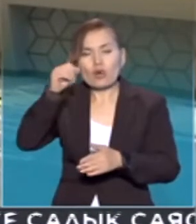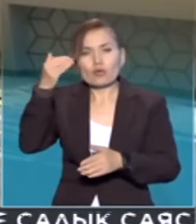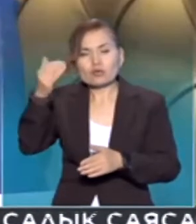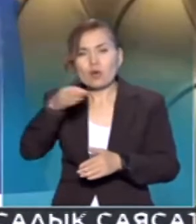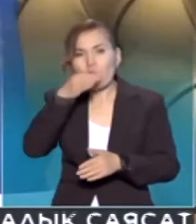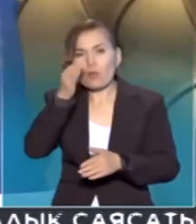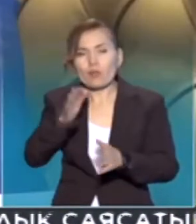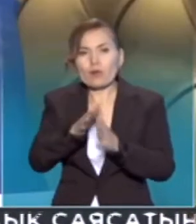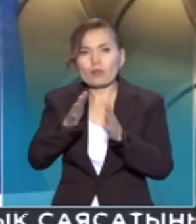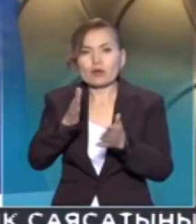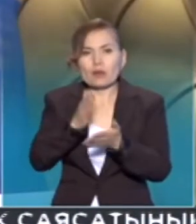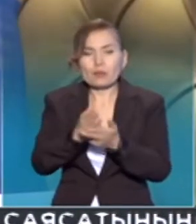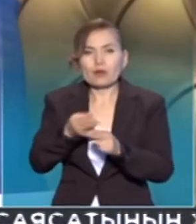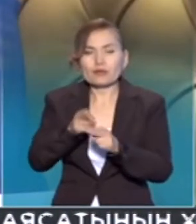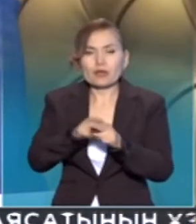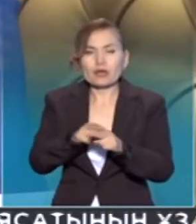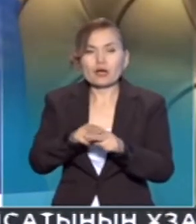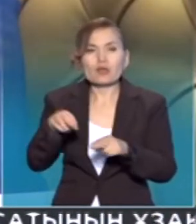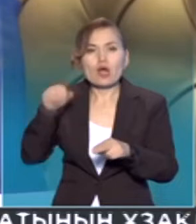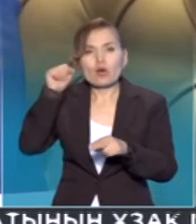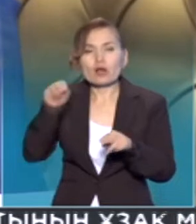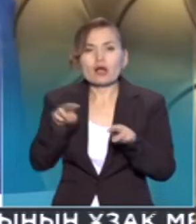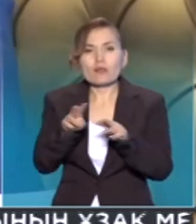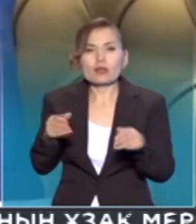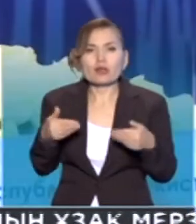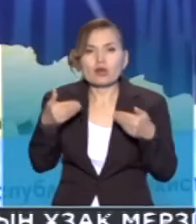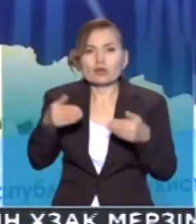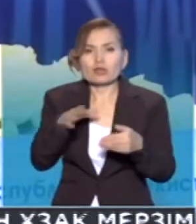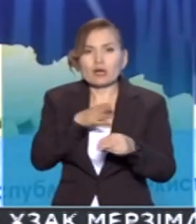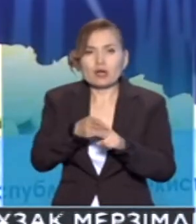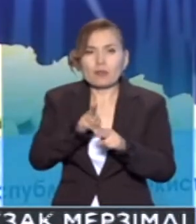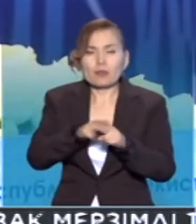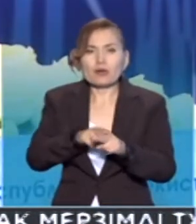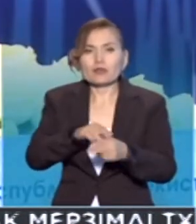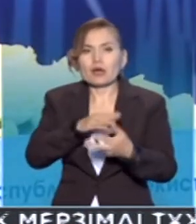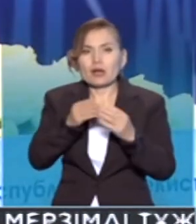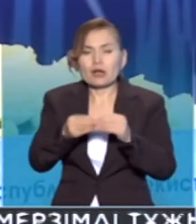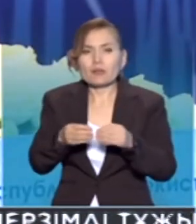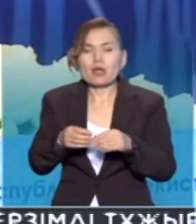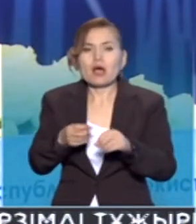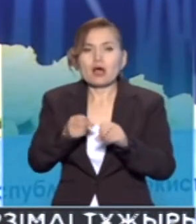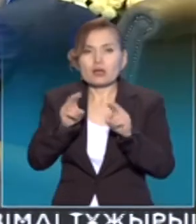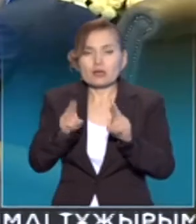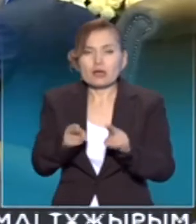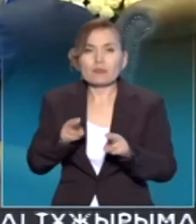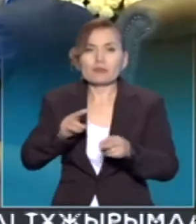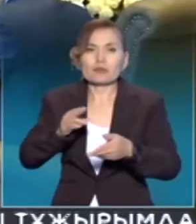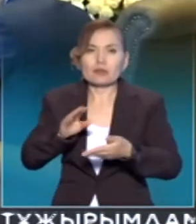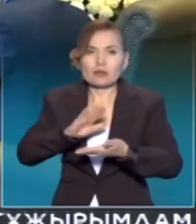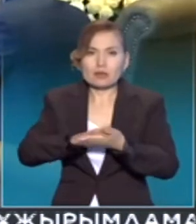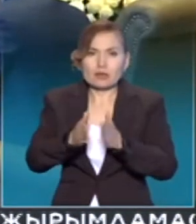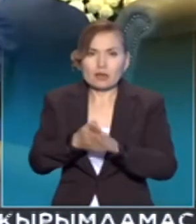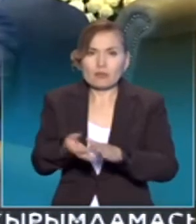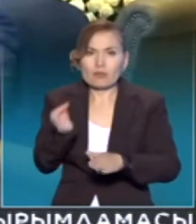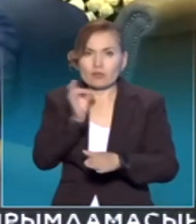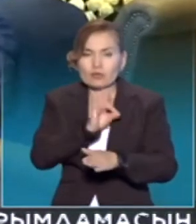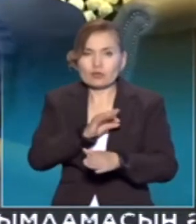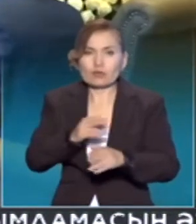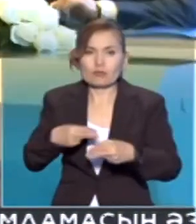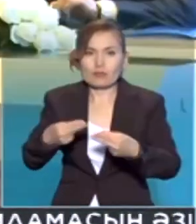және мәдени мұра министрі бірқатар ұсыныстар айтты. Кездесу қорытындысы бойынша ұйым өкілдері бірнеше тиімді келісімдер жобасын мақұлдады.